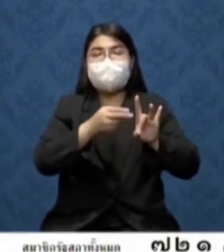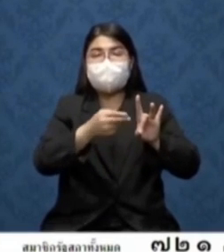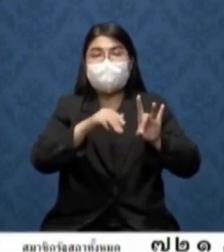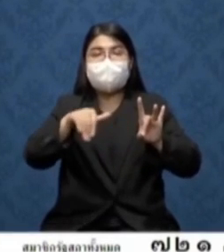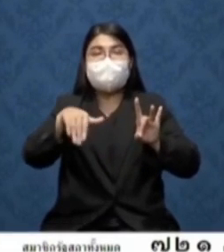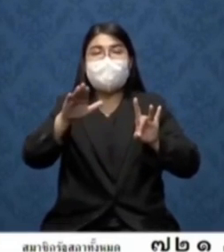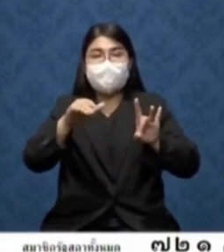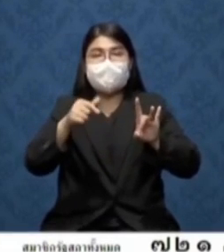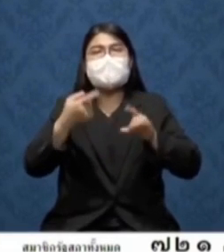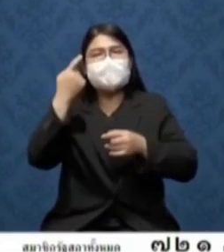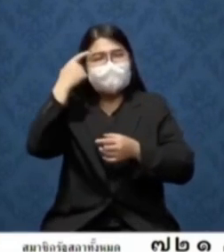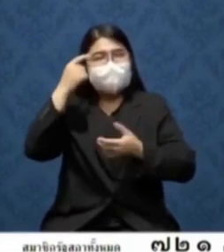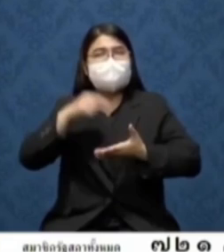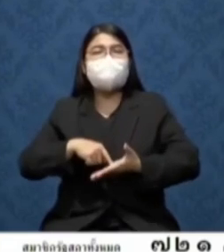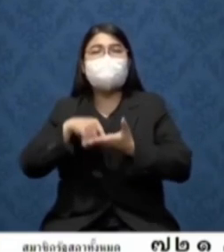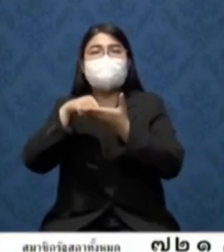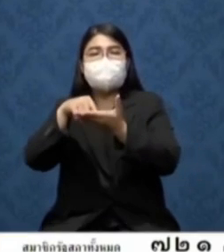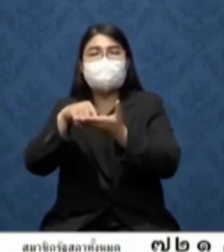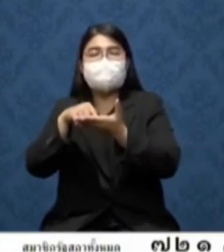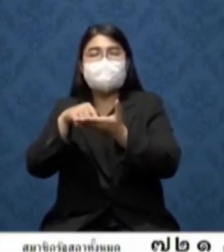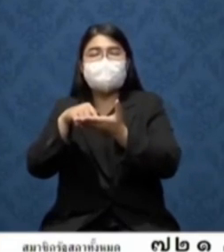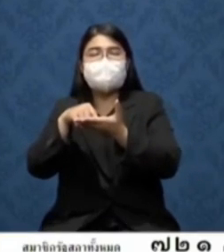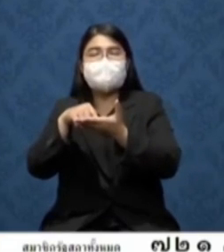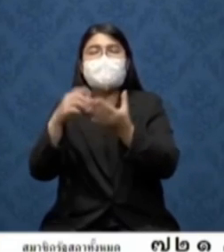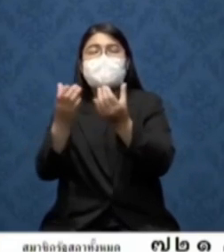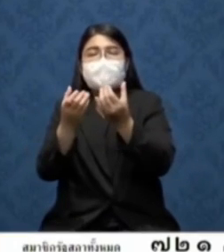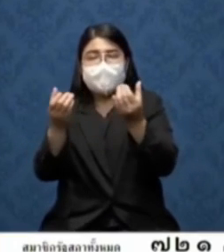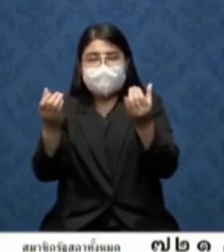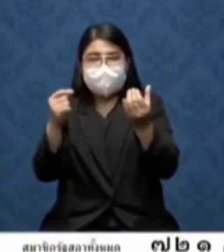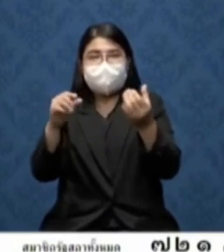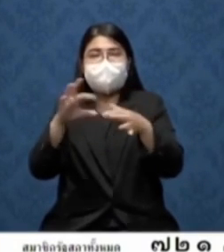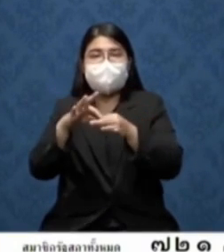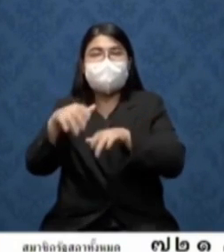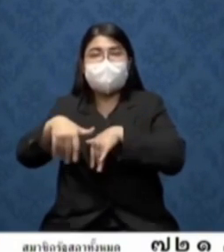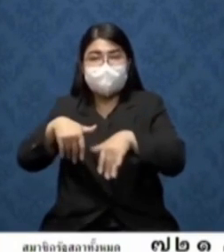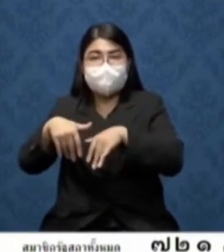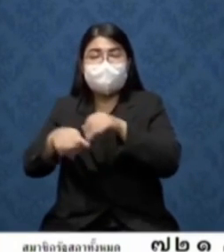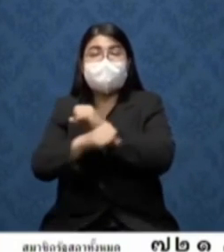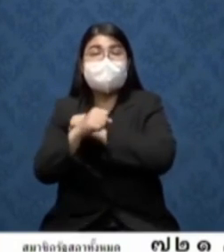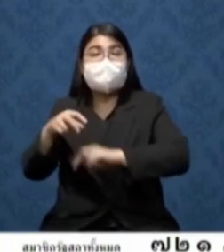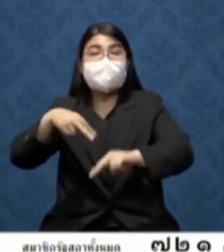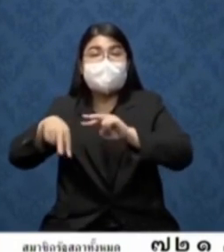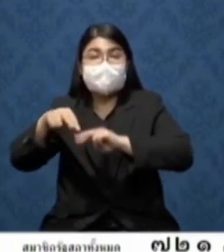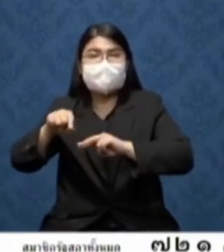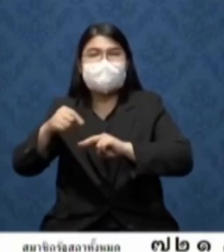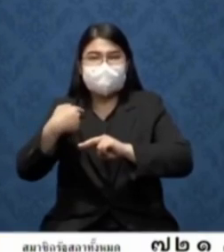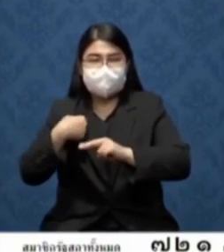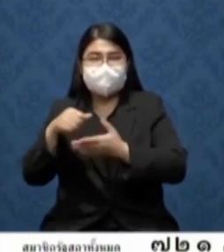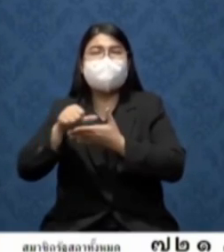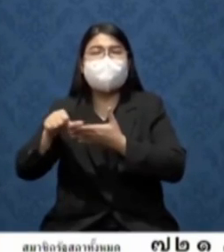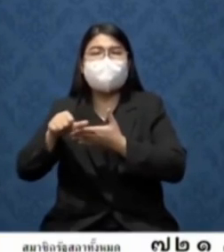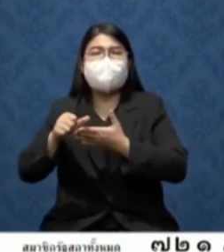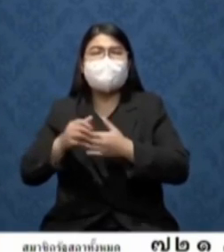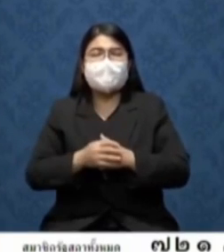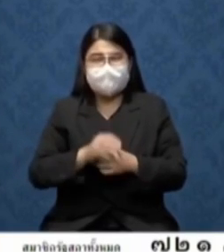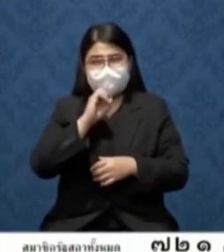างรัฐธรรมนูญในด้านการปกครองท้องถิ่นร่างแก้ไขปลดล็อกท้องถิ่นที่เราเสนอนี้คือการเ